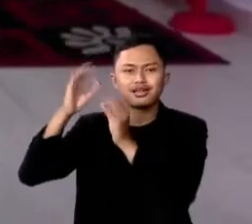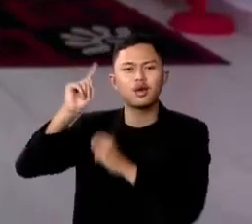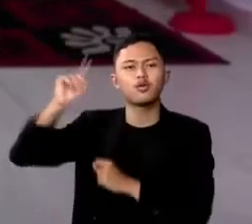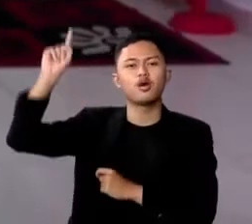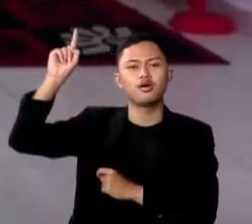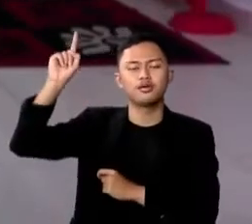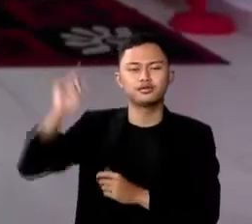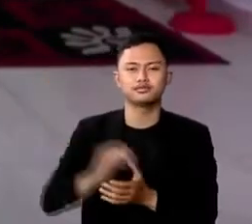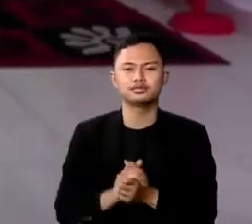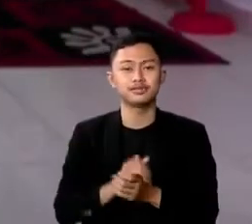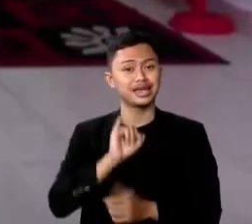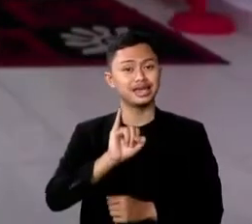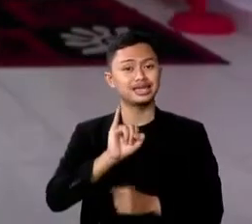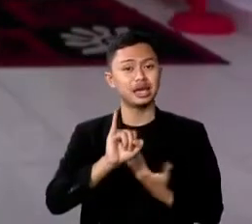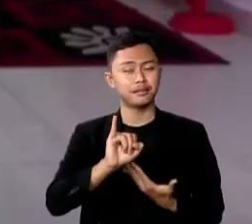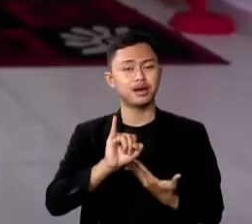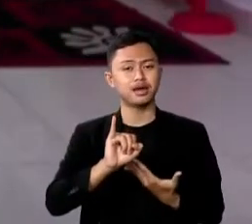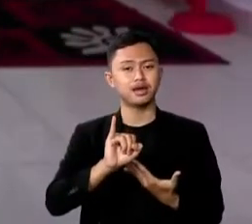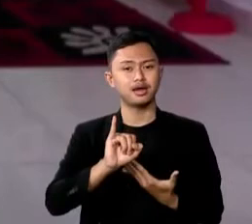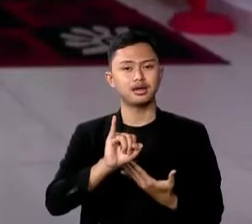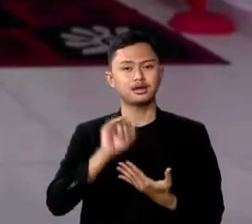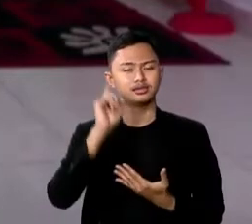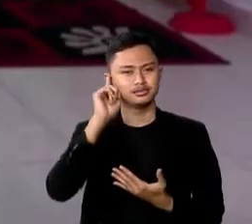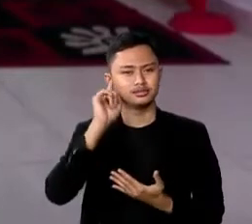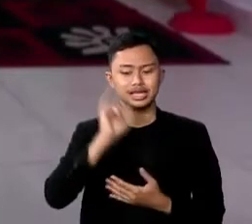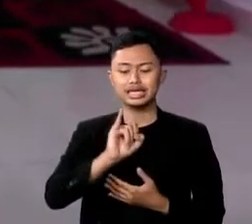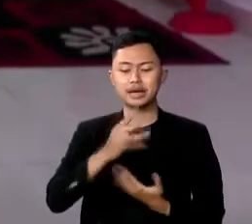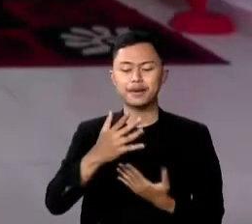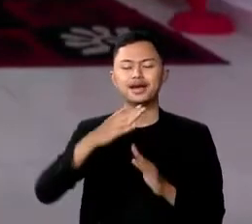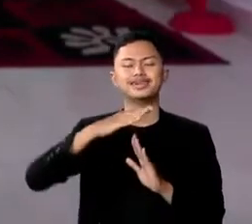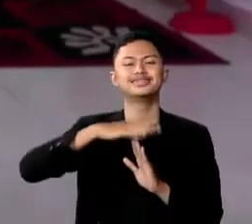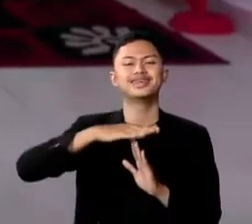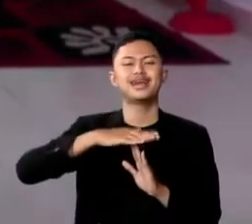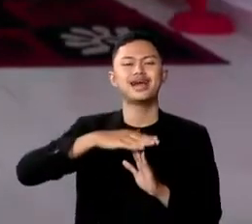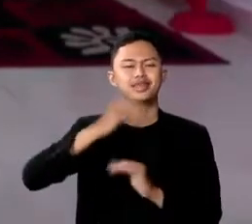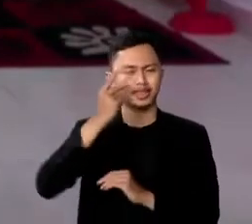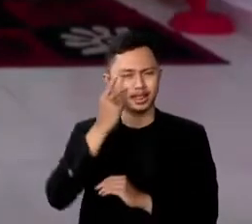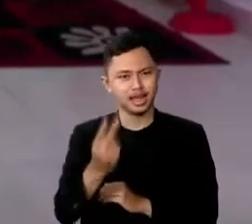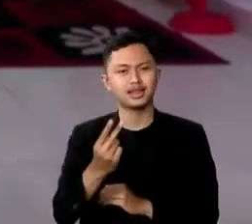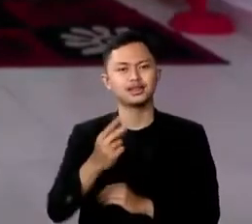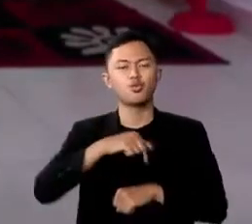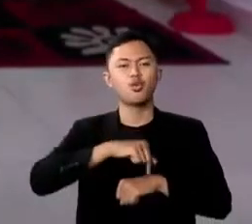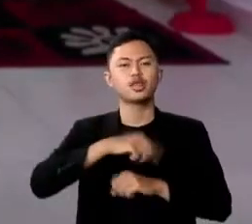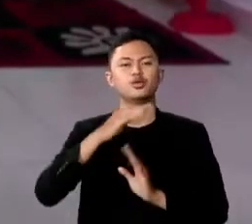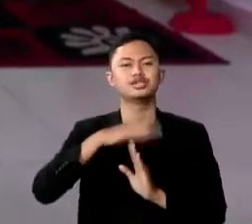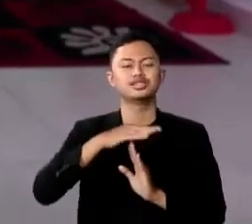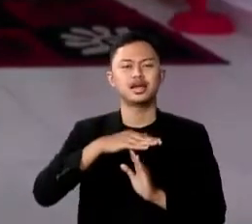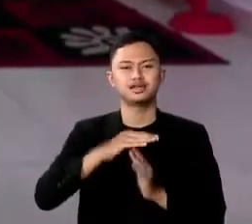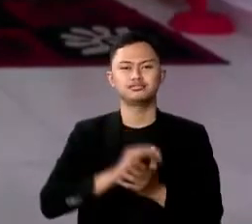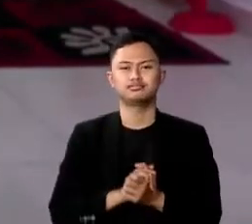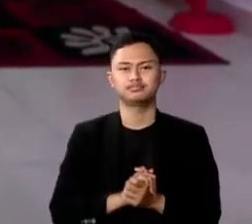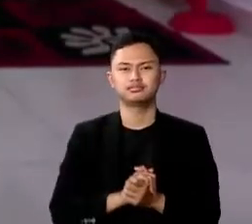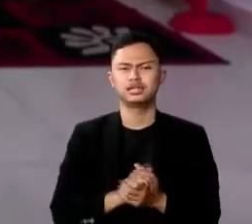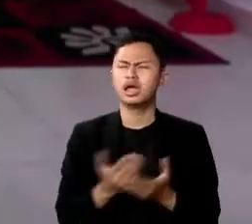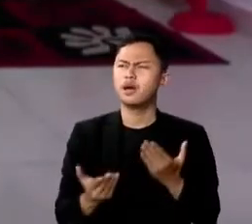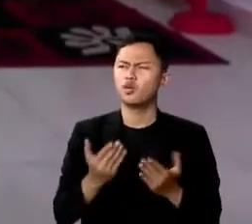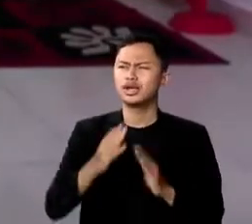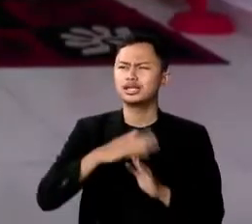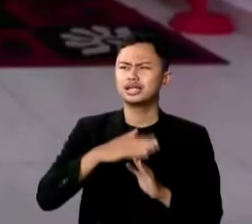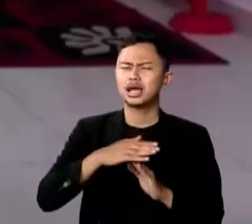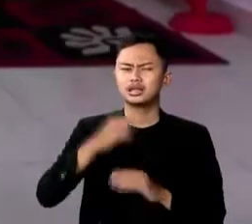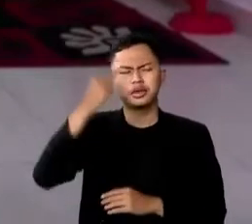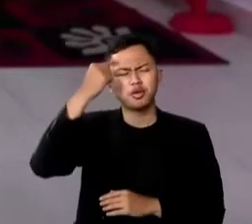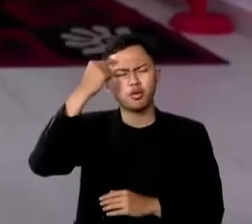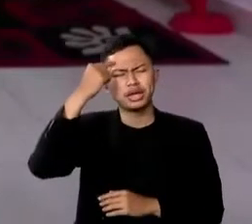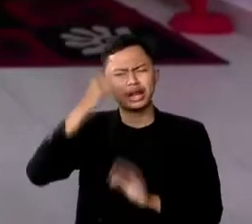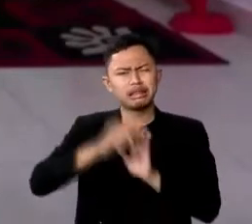subhanahuwata'ala ininya juga mohon waktu istirahat juga diperhatikan ya istirahat tuh maling tidak istilah